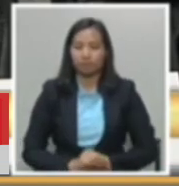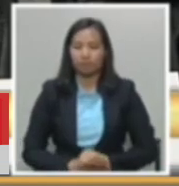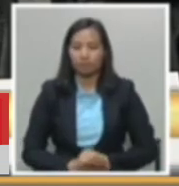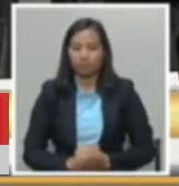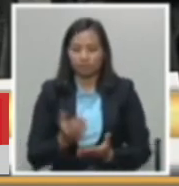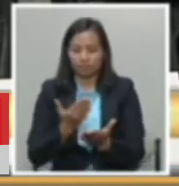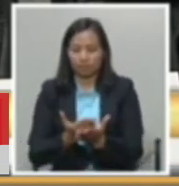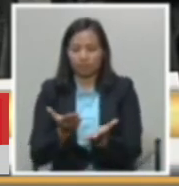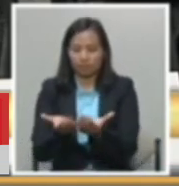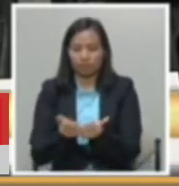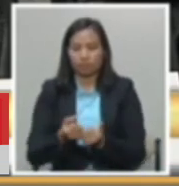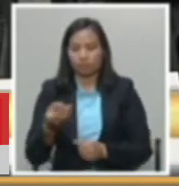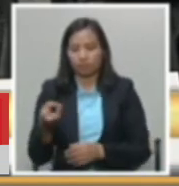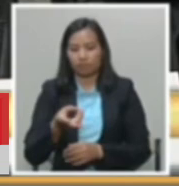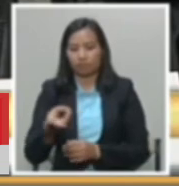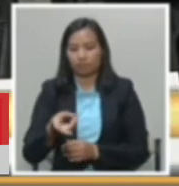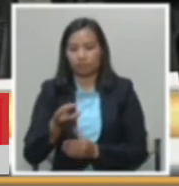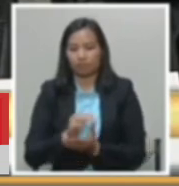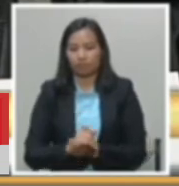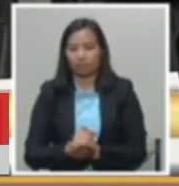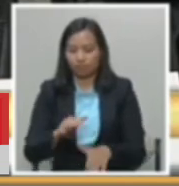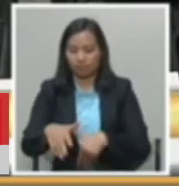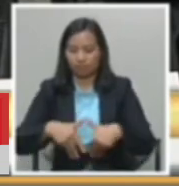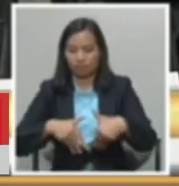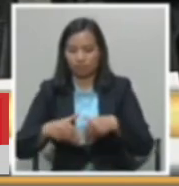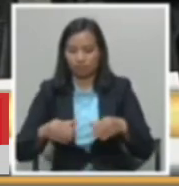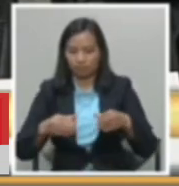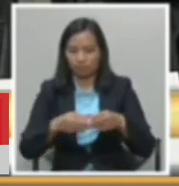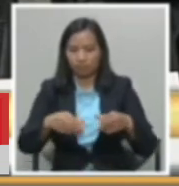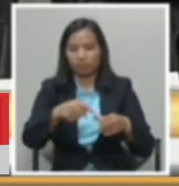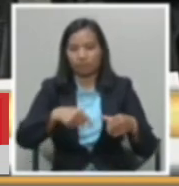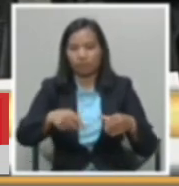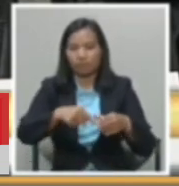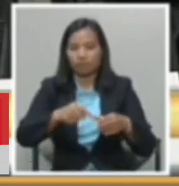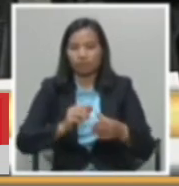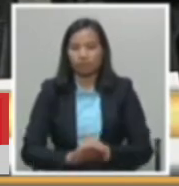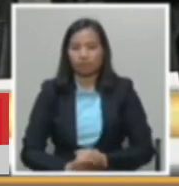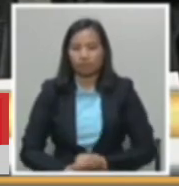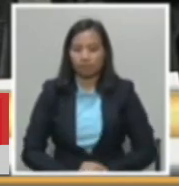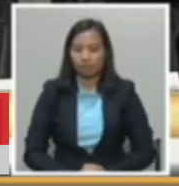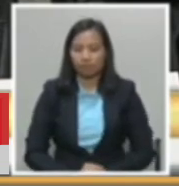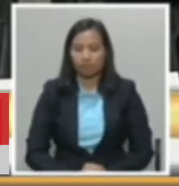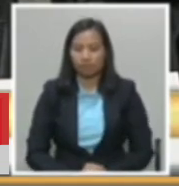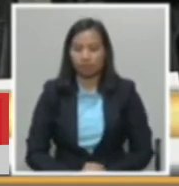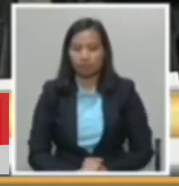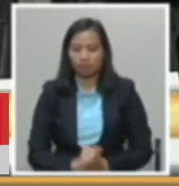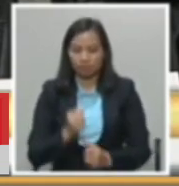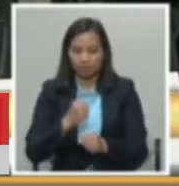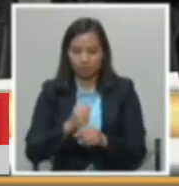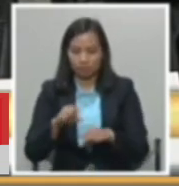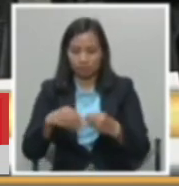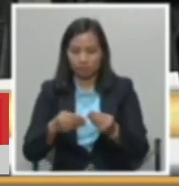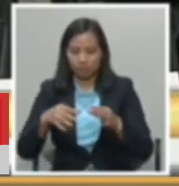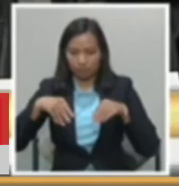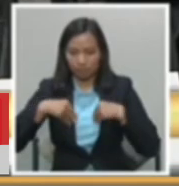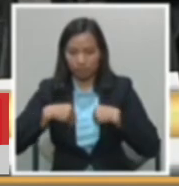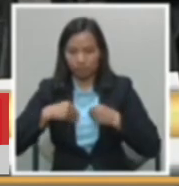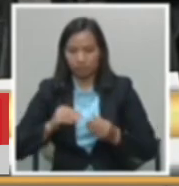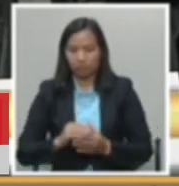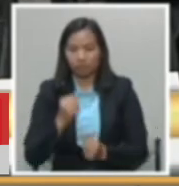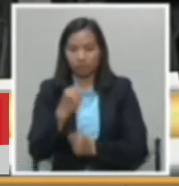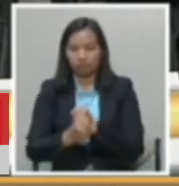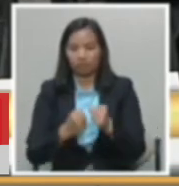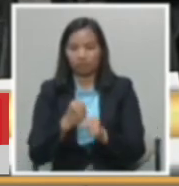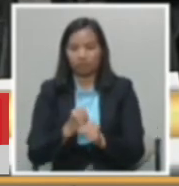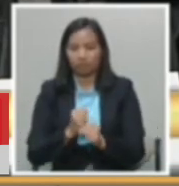ได้น้อยประชากรกลุ่มนี้นะครับทำให้ผมย้อนนึกถึงไปเมื่อปี